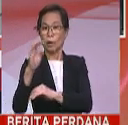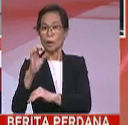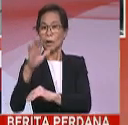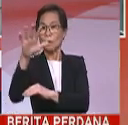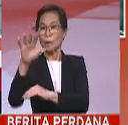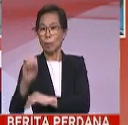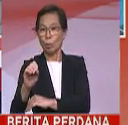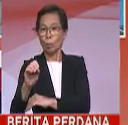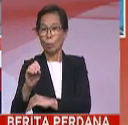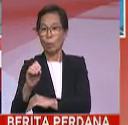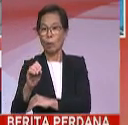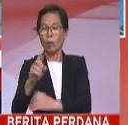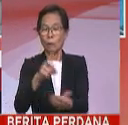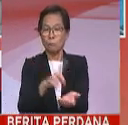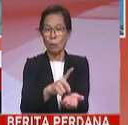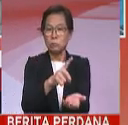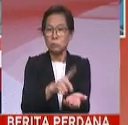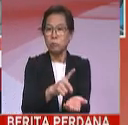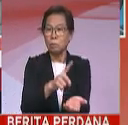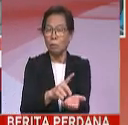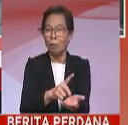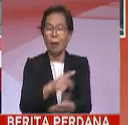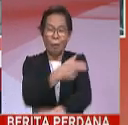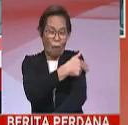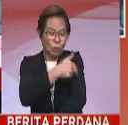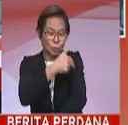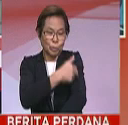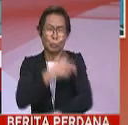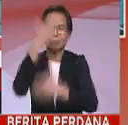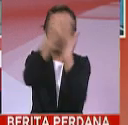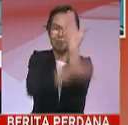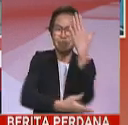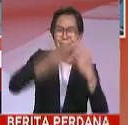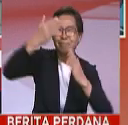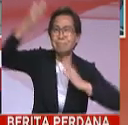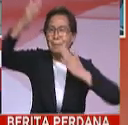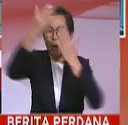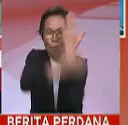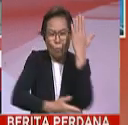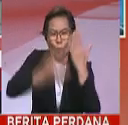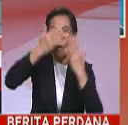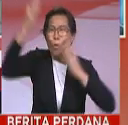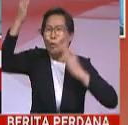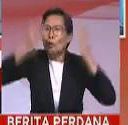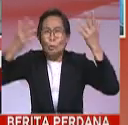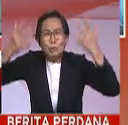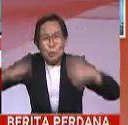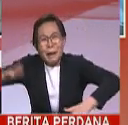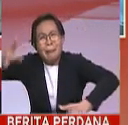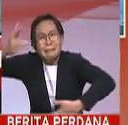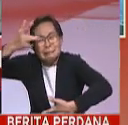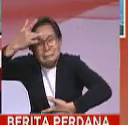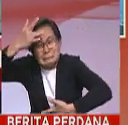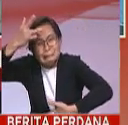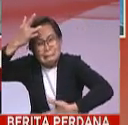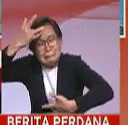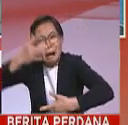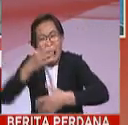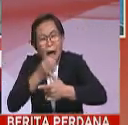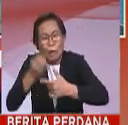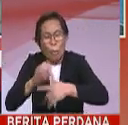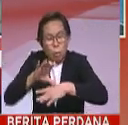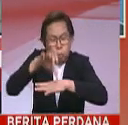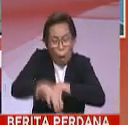1,450 orang anggota perubatan di hospital seluruh negara yang telah dijangkiti ataupun